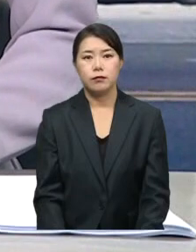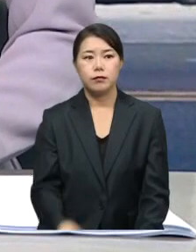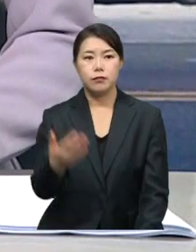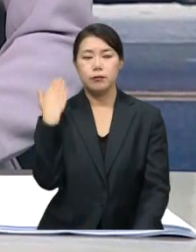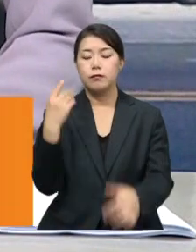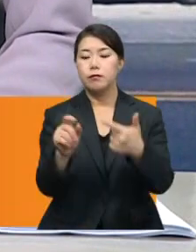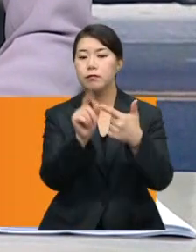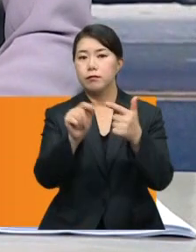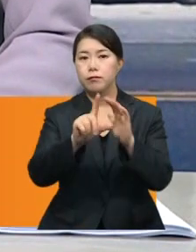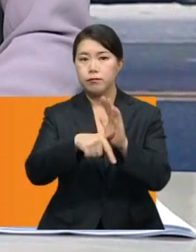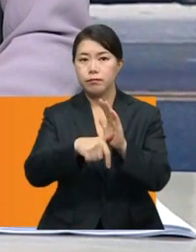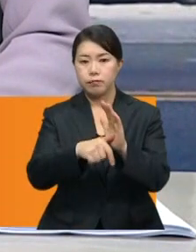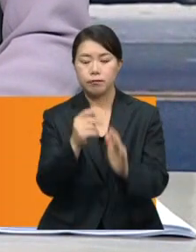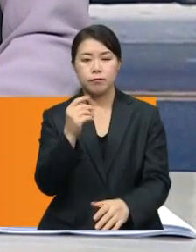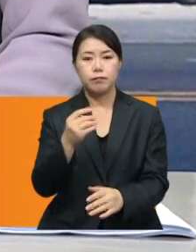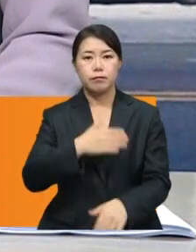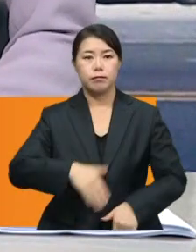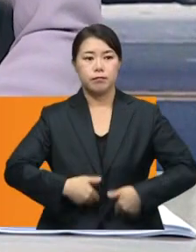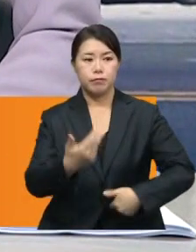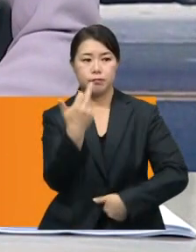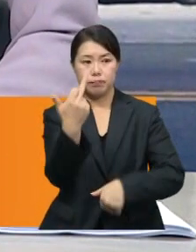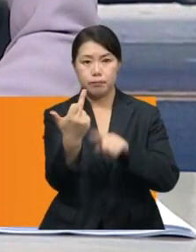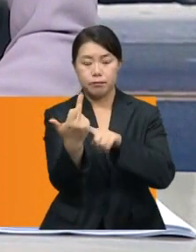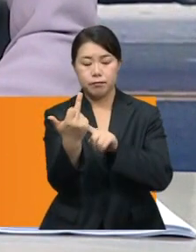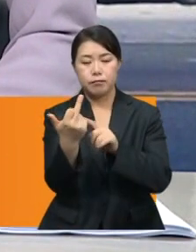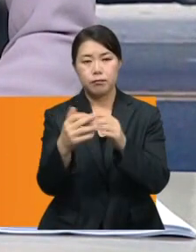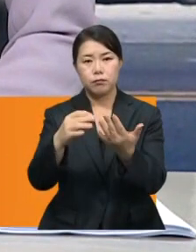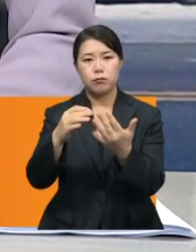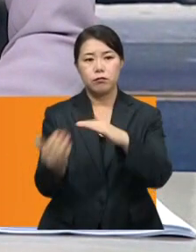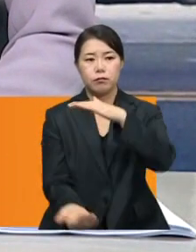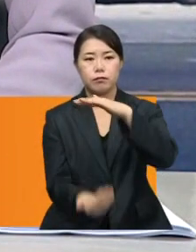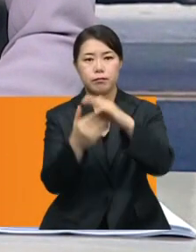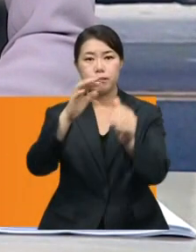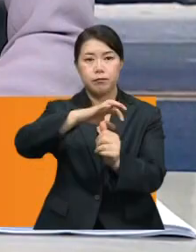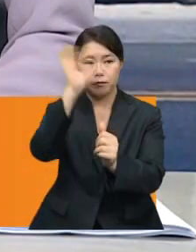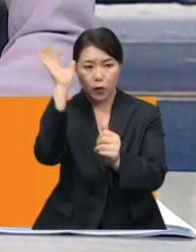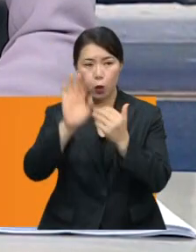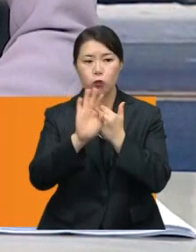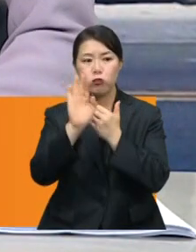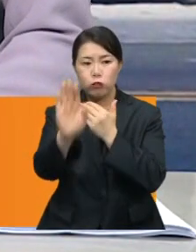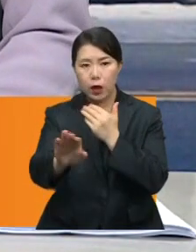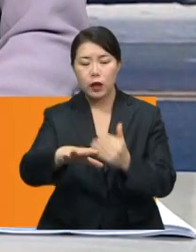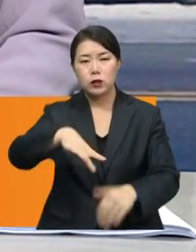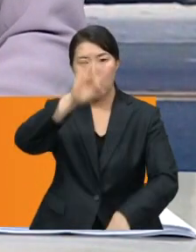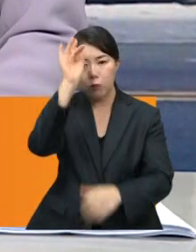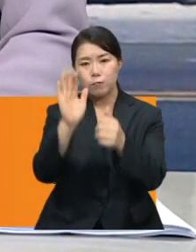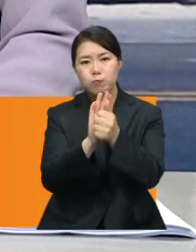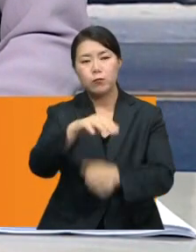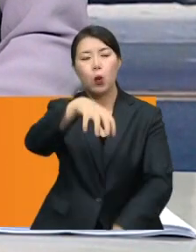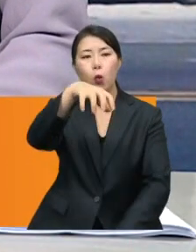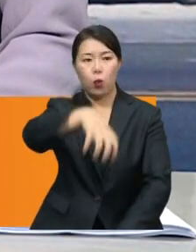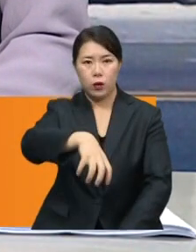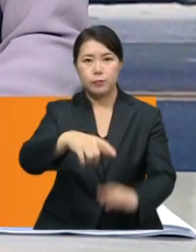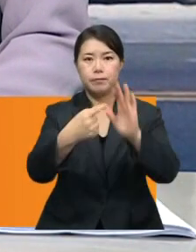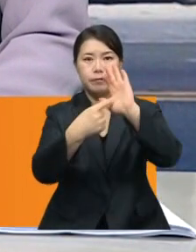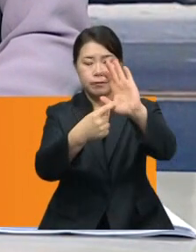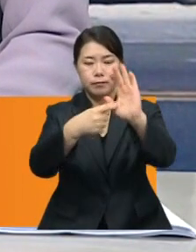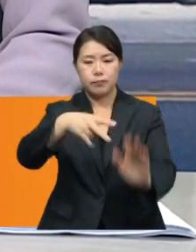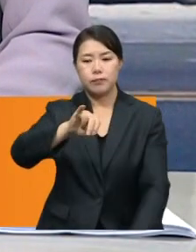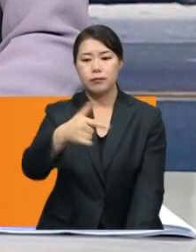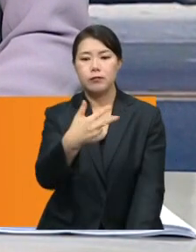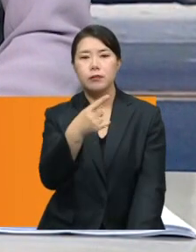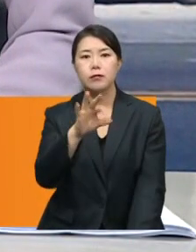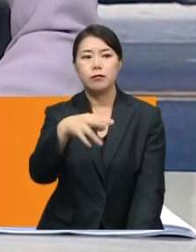지난 6월 남산 고도 제한 완화 고시 이후 중구의 첫 수혜지가 나왔습니다. 신당동의 한